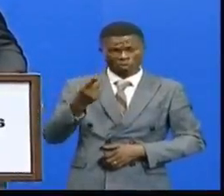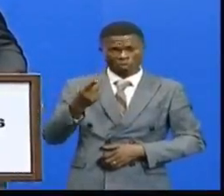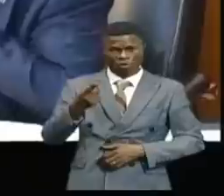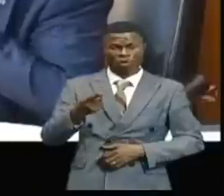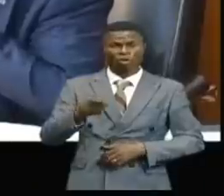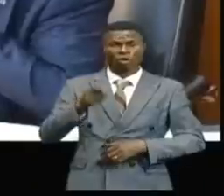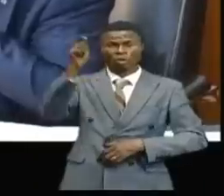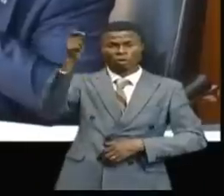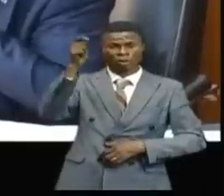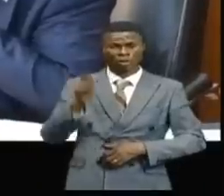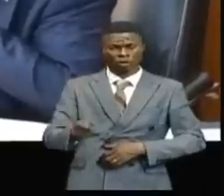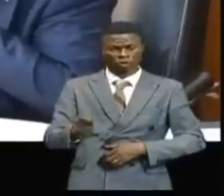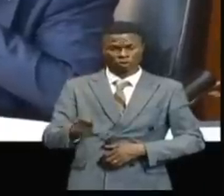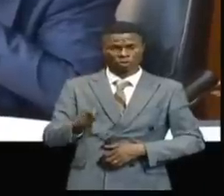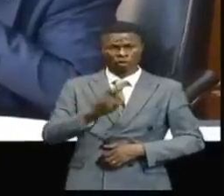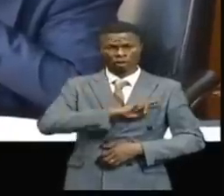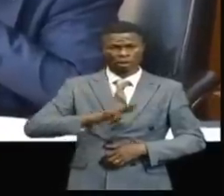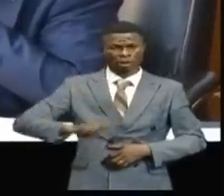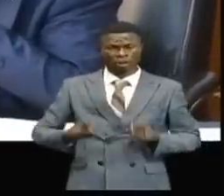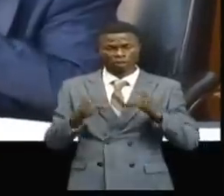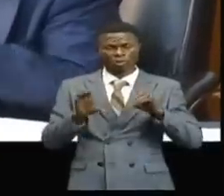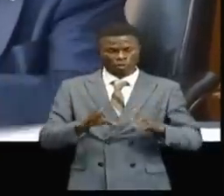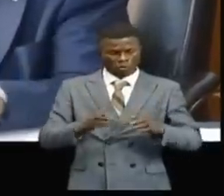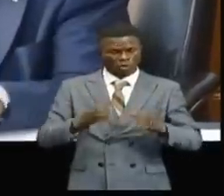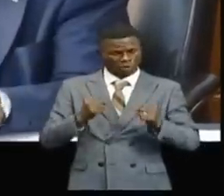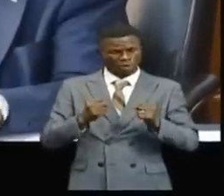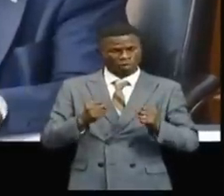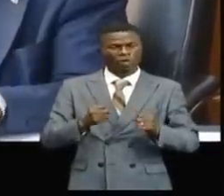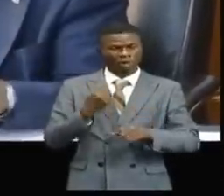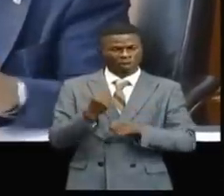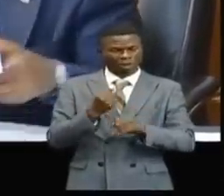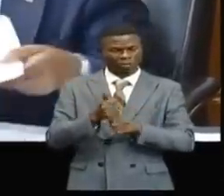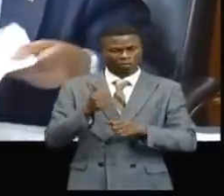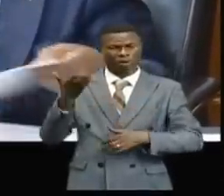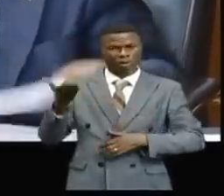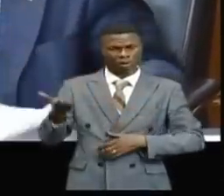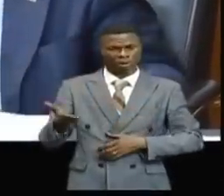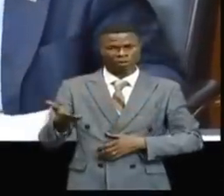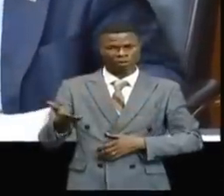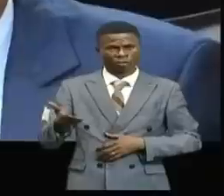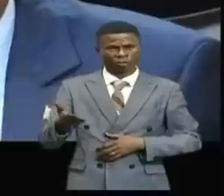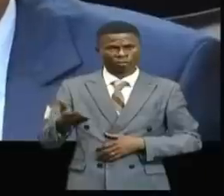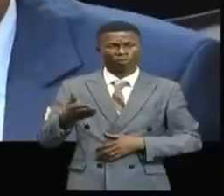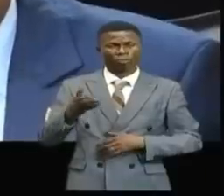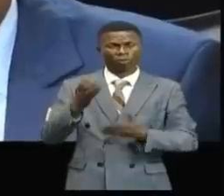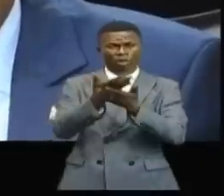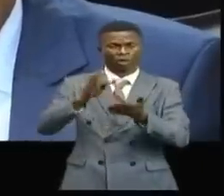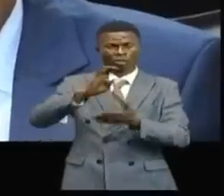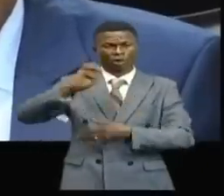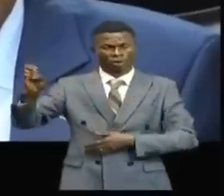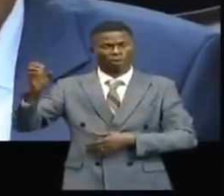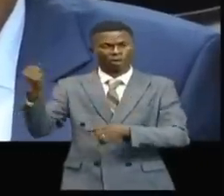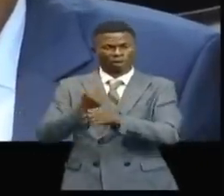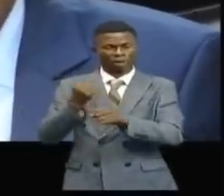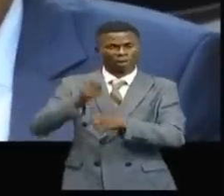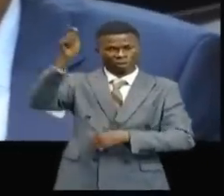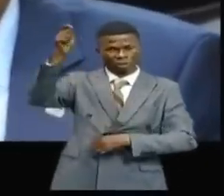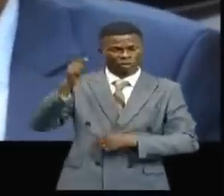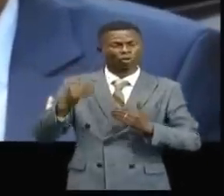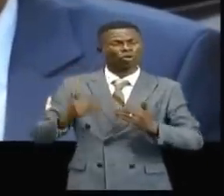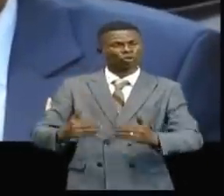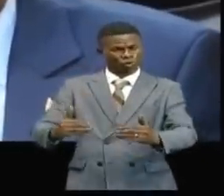de forces armées de la République démocratique du Congo. Dans l'Est, les opérations militaires